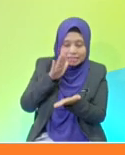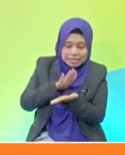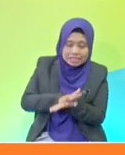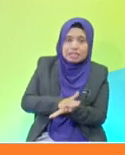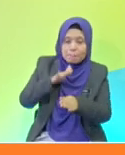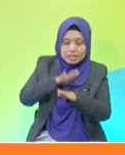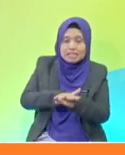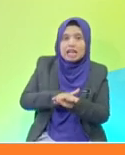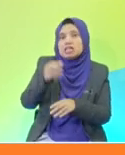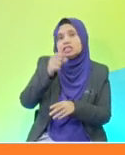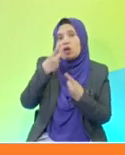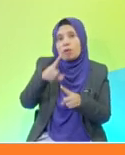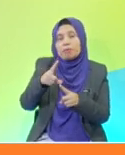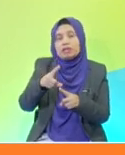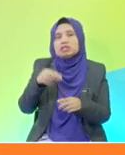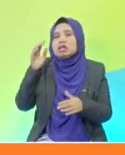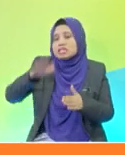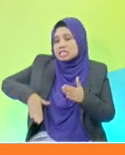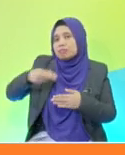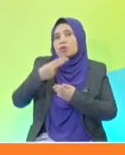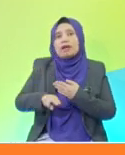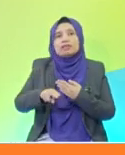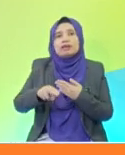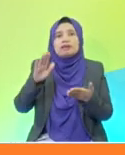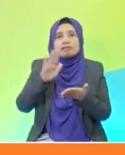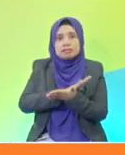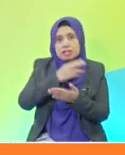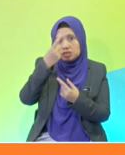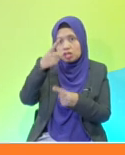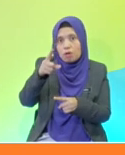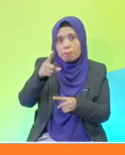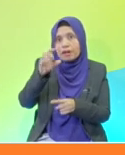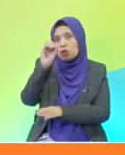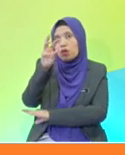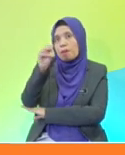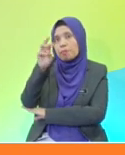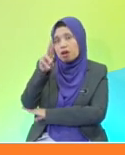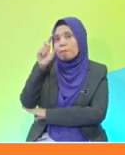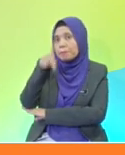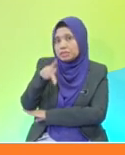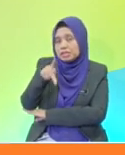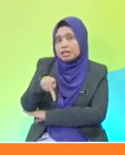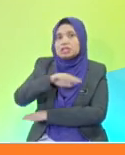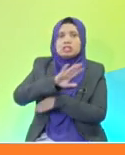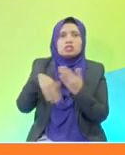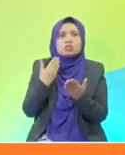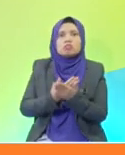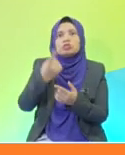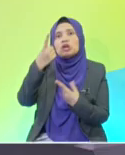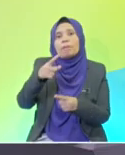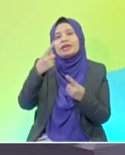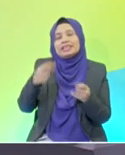daya ke-10 sebelum menghantar kertas jawaban Uma sila Pastikan semua jawaban telah